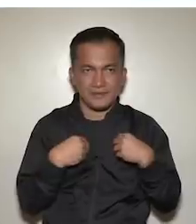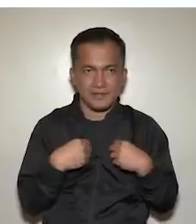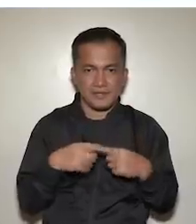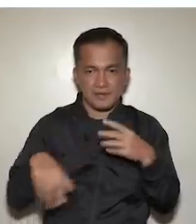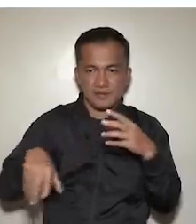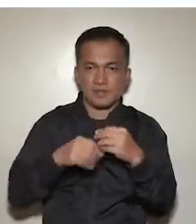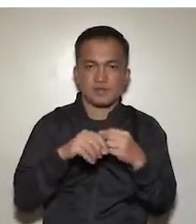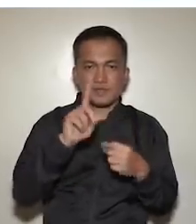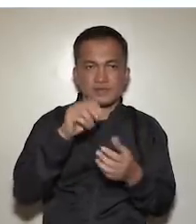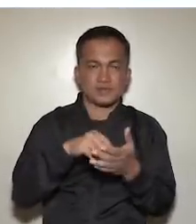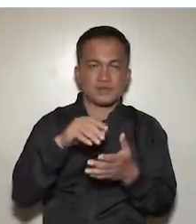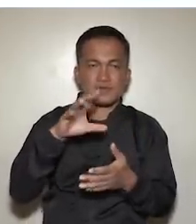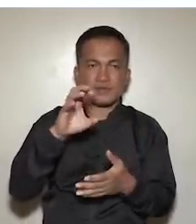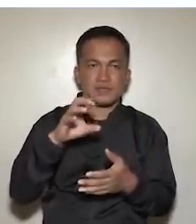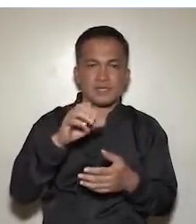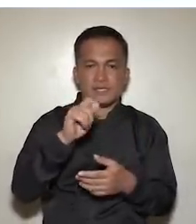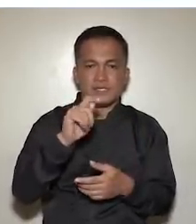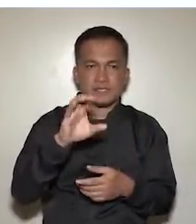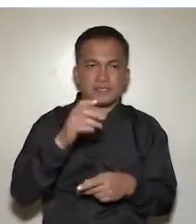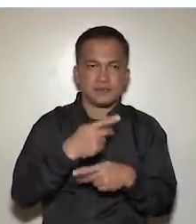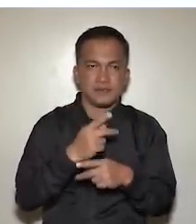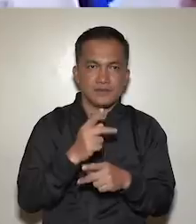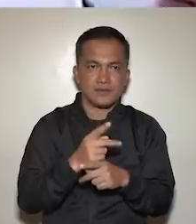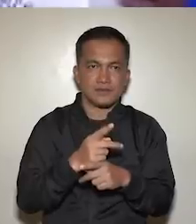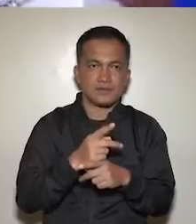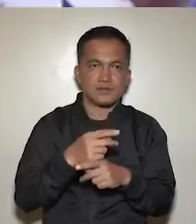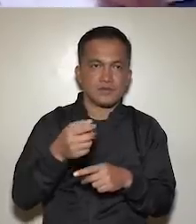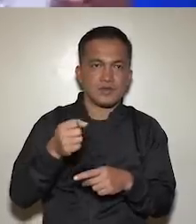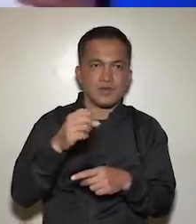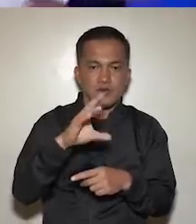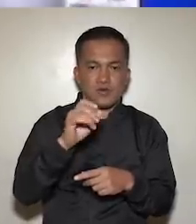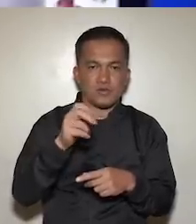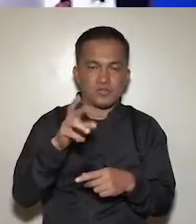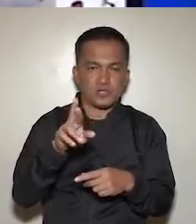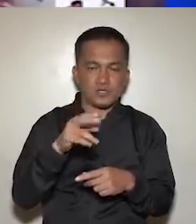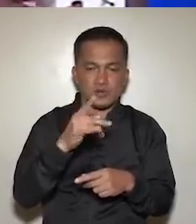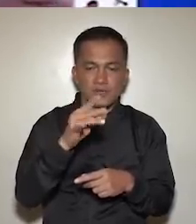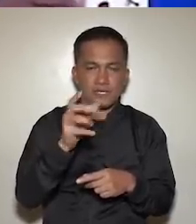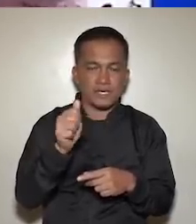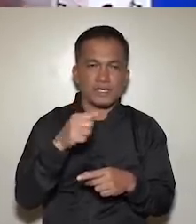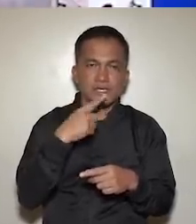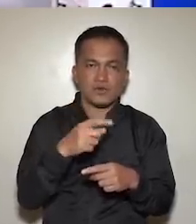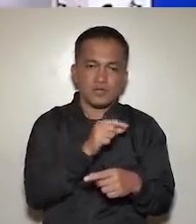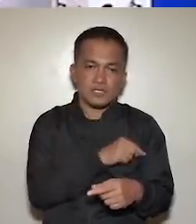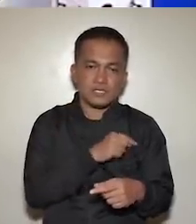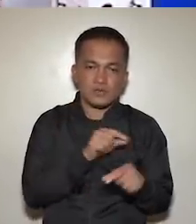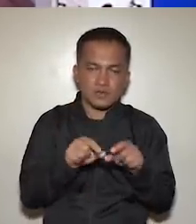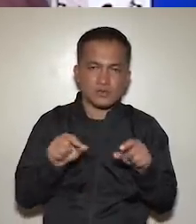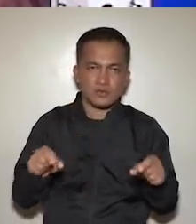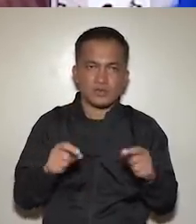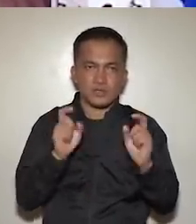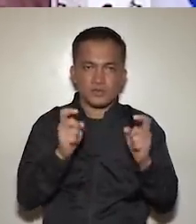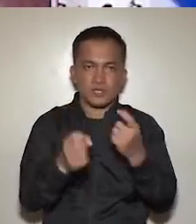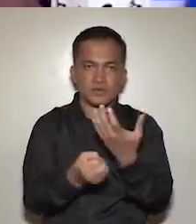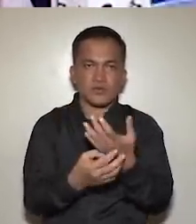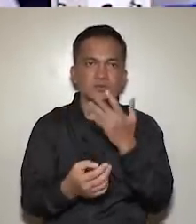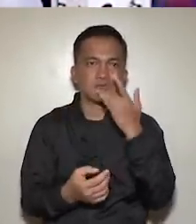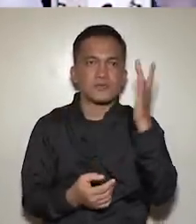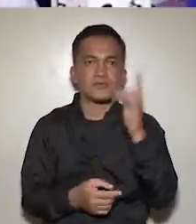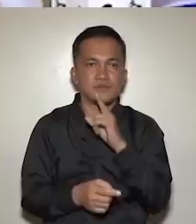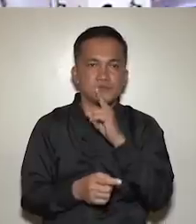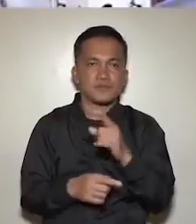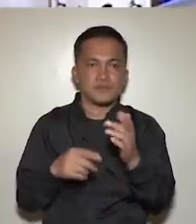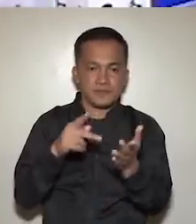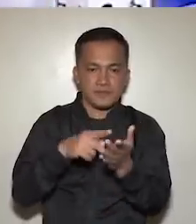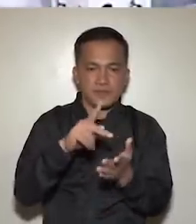ha. Plus, 1,500 worth of ATC products. Car mount holder from Selboy and Kumeya 3Q. Siguradong quality, quantity at quick cook. Masarap